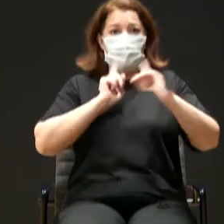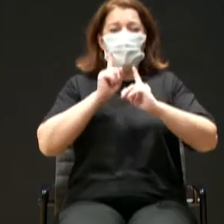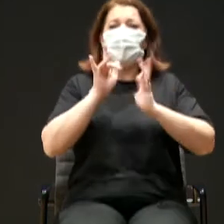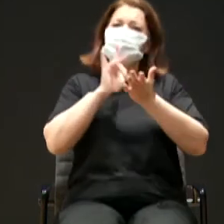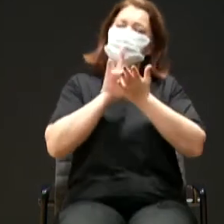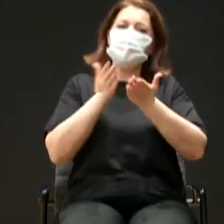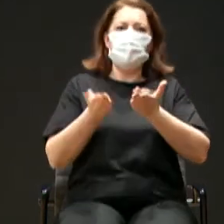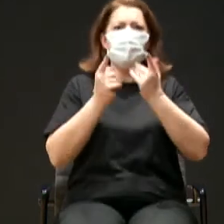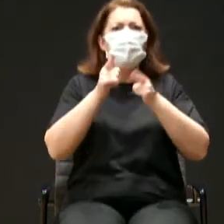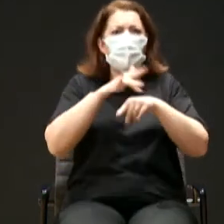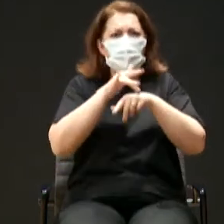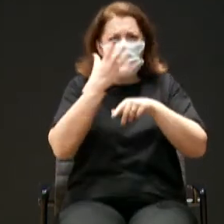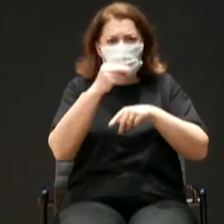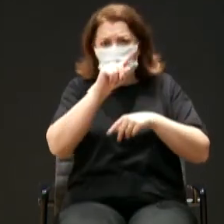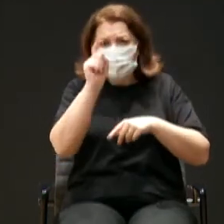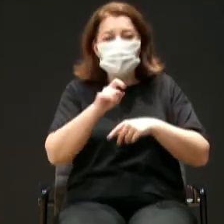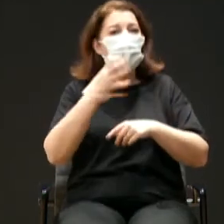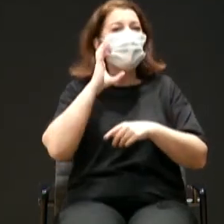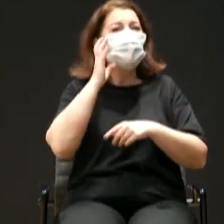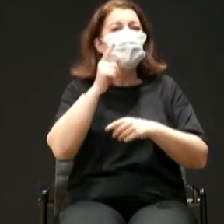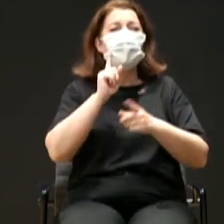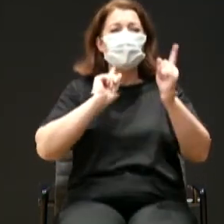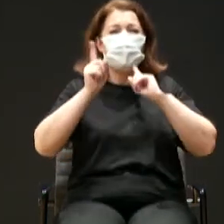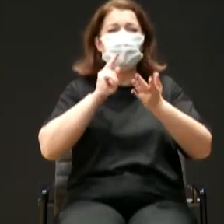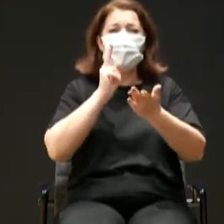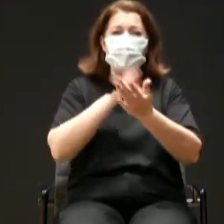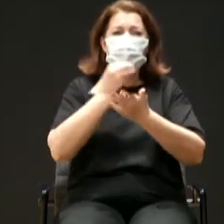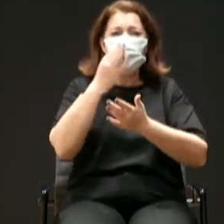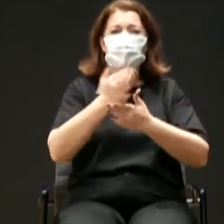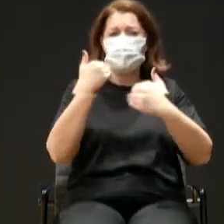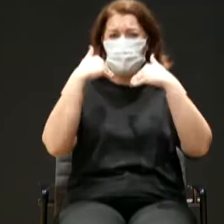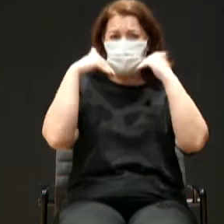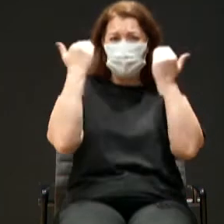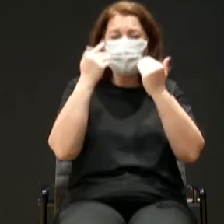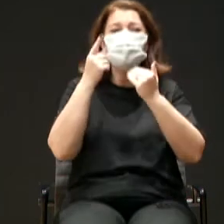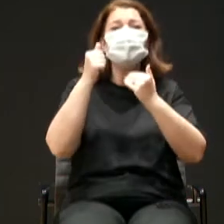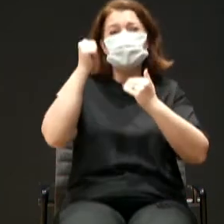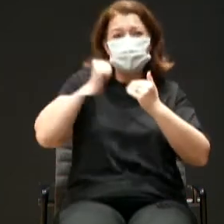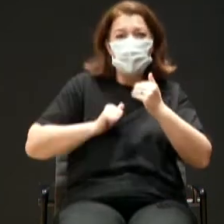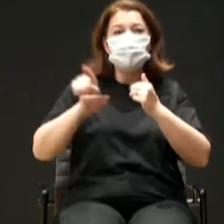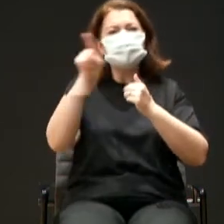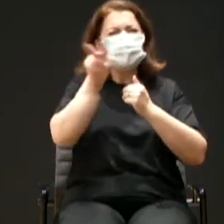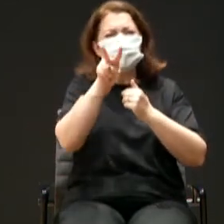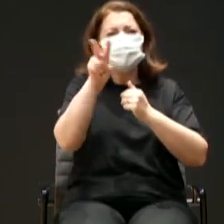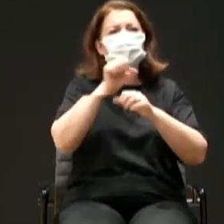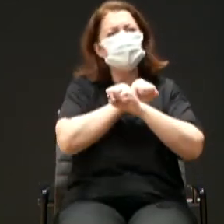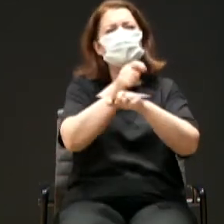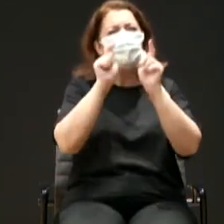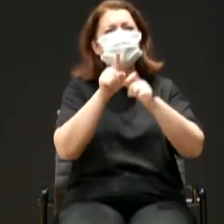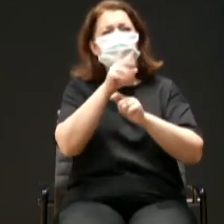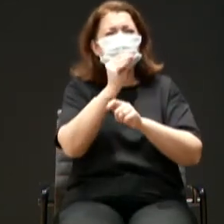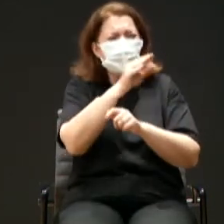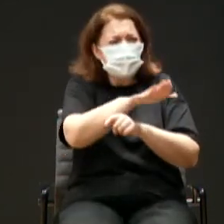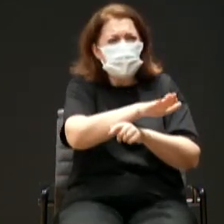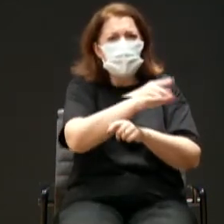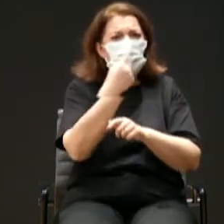olur mu? Elmalı davasında karar veren hakimle savcı onlar bile tutuklanmalı. Sen ufacık bebeği